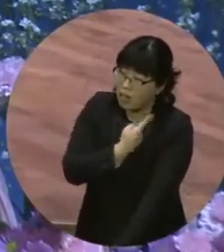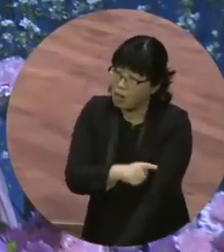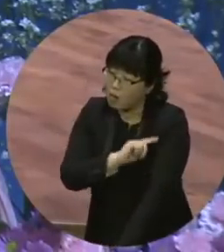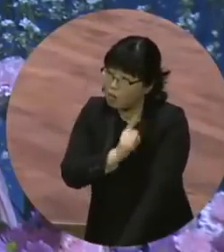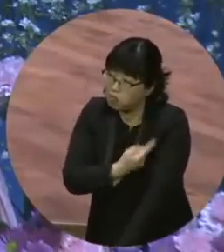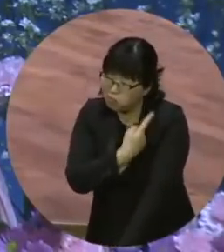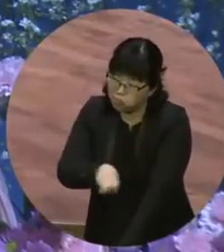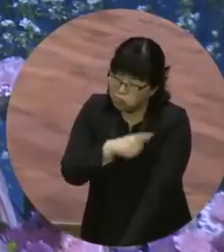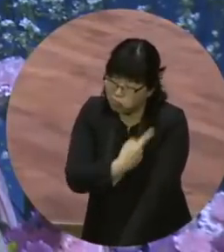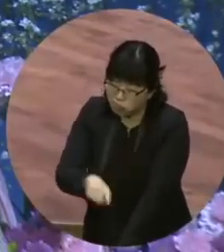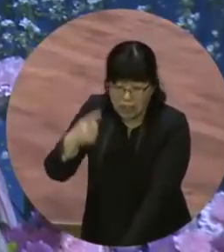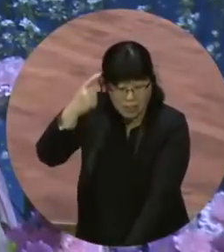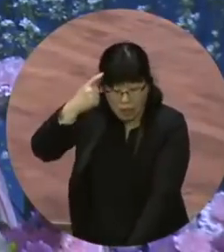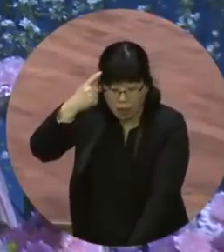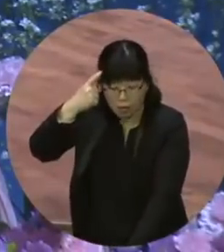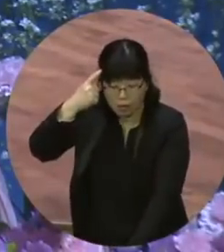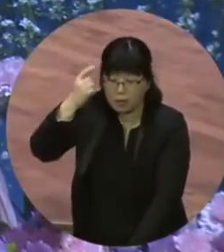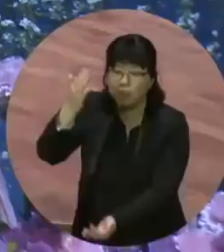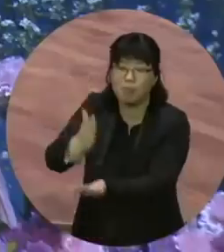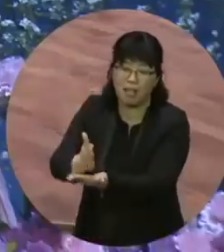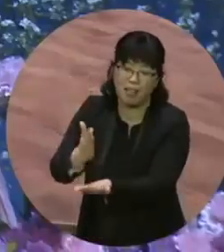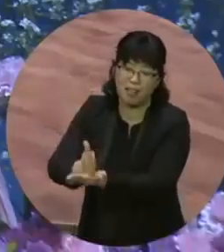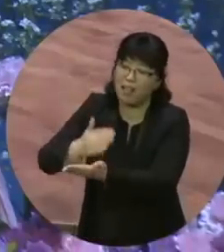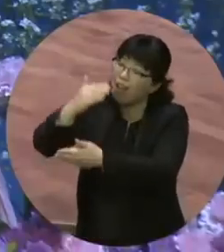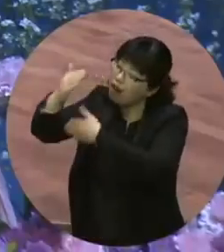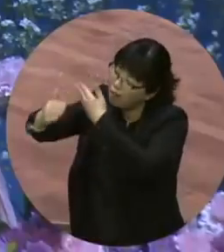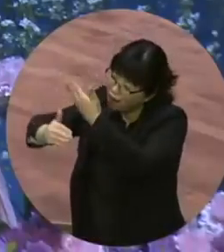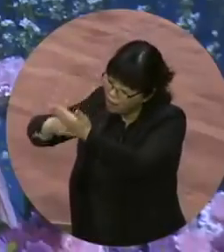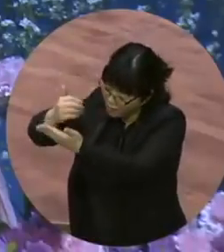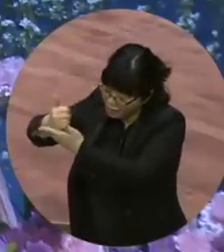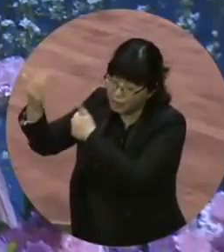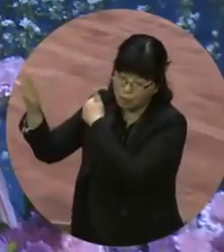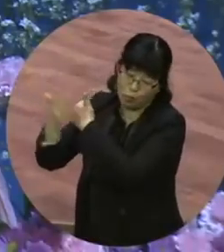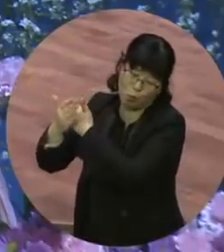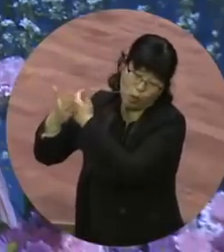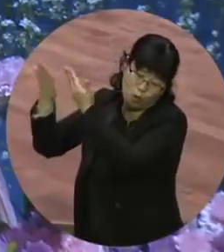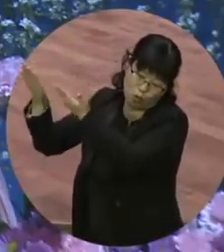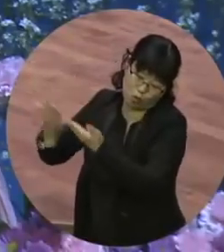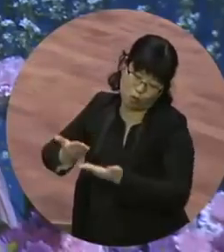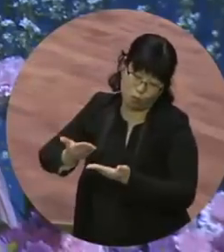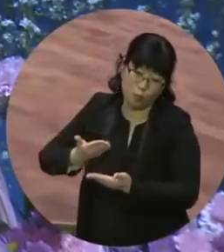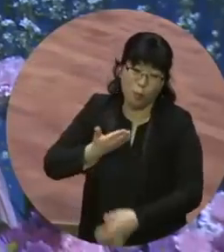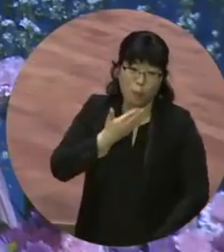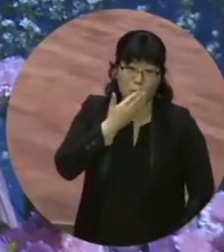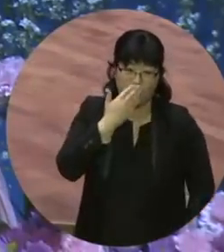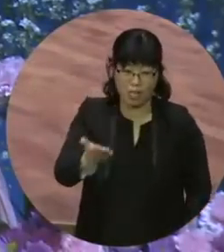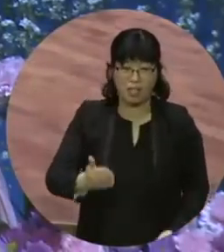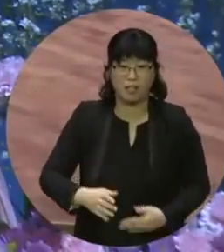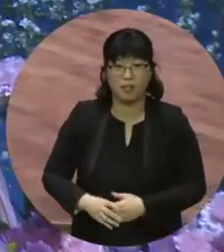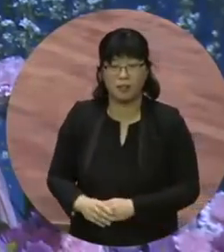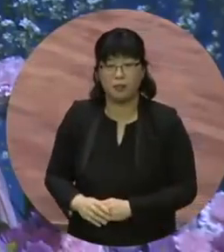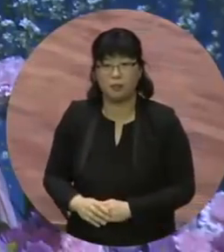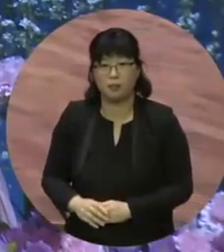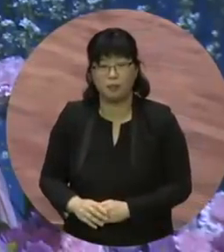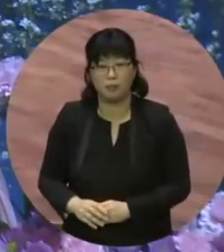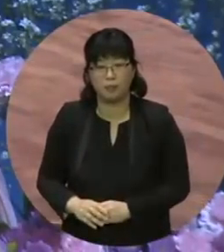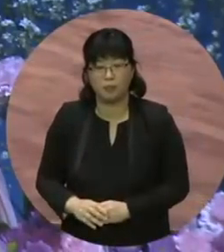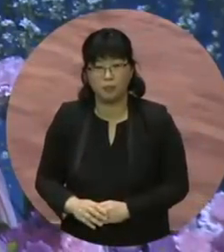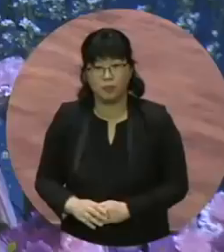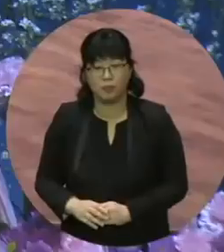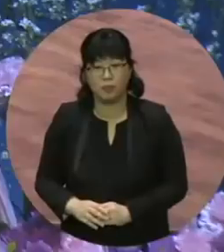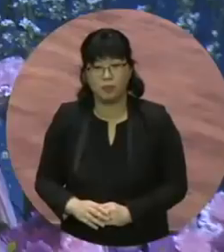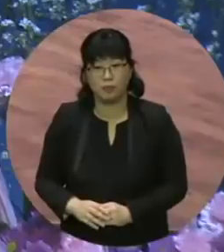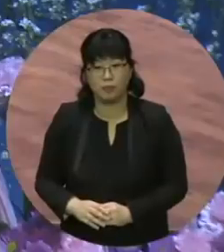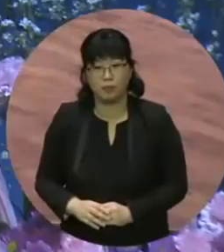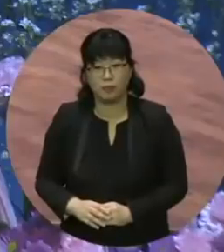뭐 아브라함은 뭐 아무리 봐도 믿음이 없어요. 믿음 없을 수밖에 없지. 안 믿어지지.